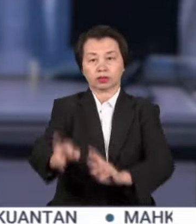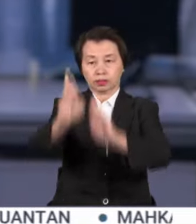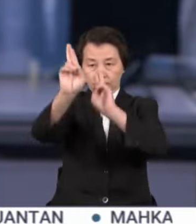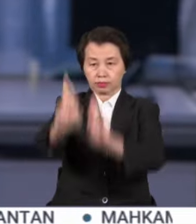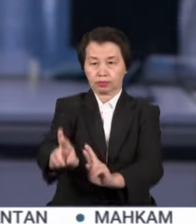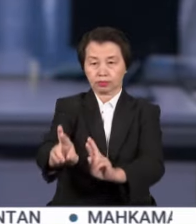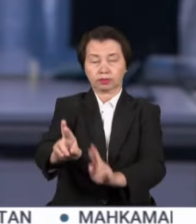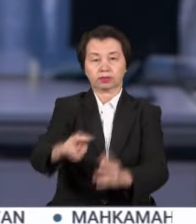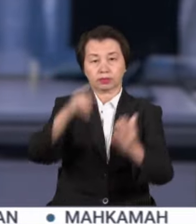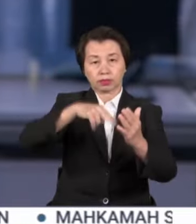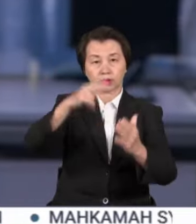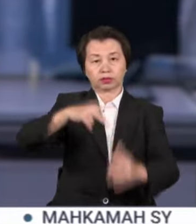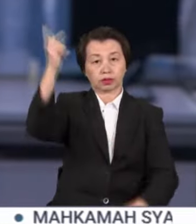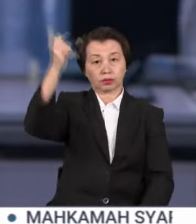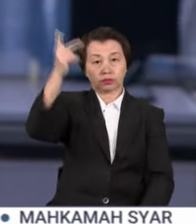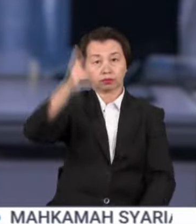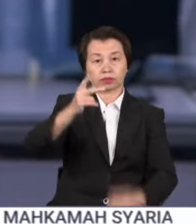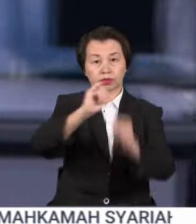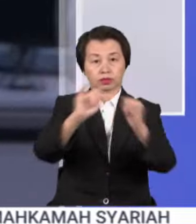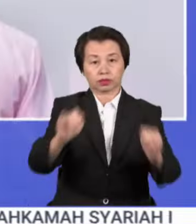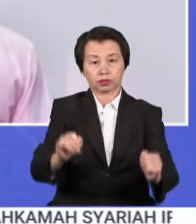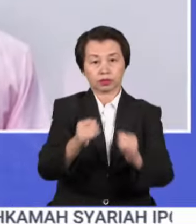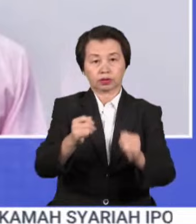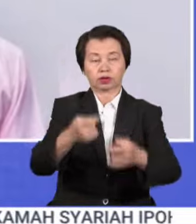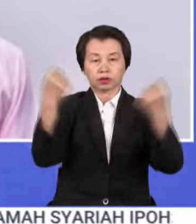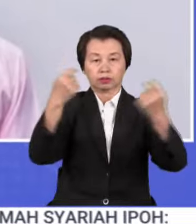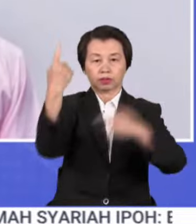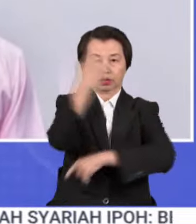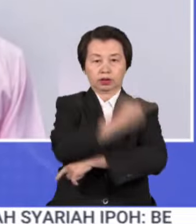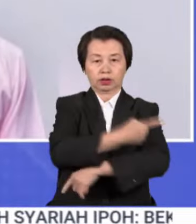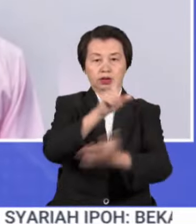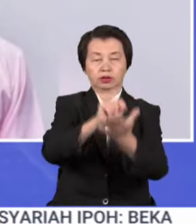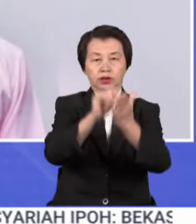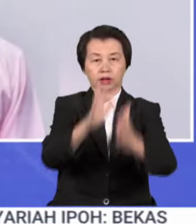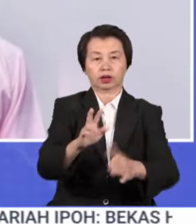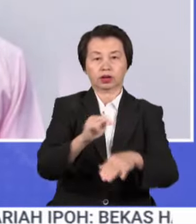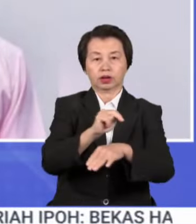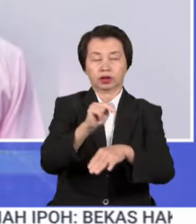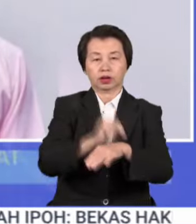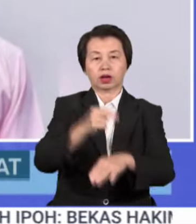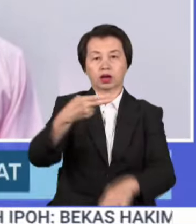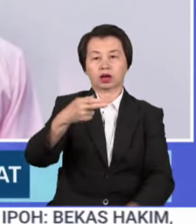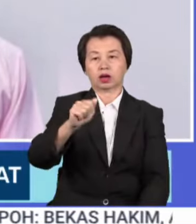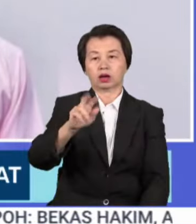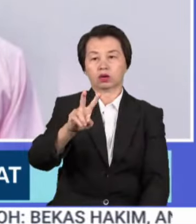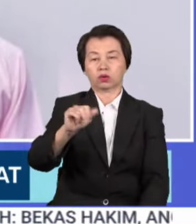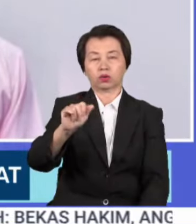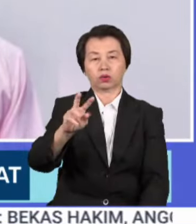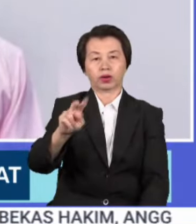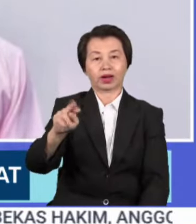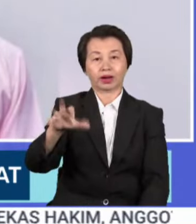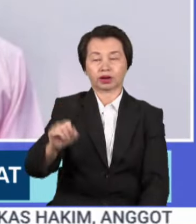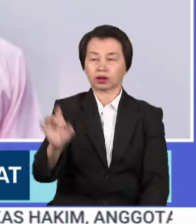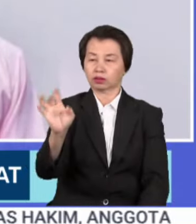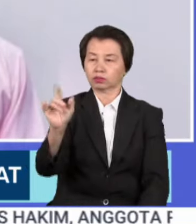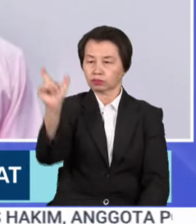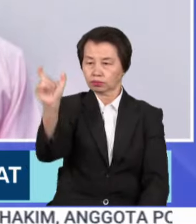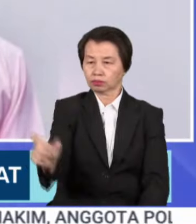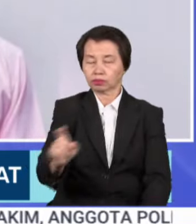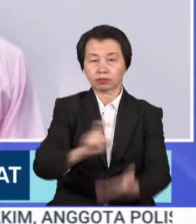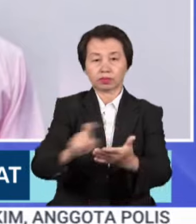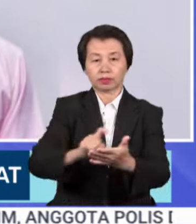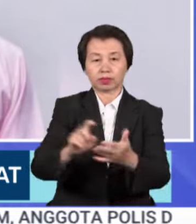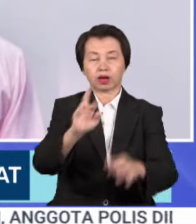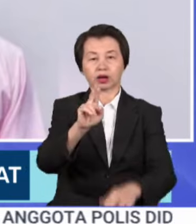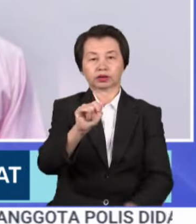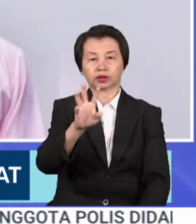penghormatan membaca khutbah Jumaat sempena sambutan Hari Wartawan Nasional Hawana. Salah seorang daripadanya merupakan penerbit